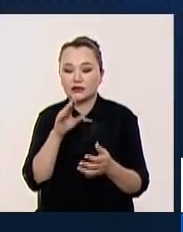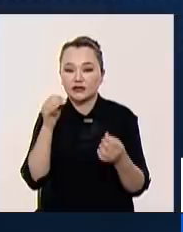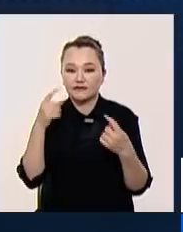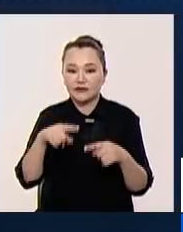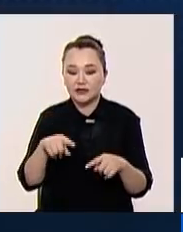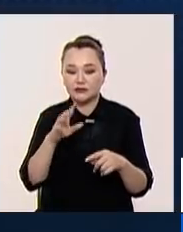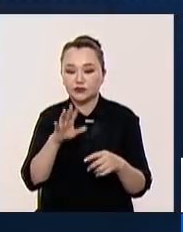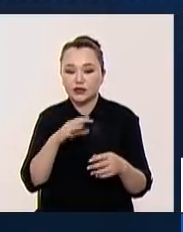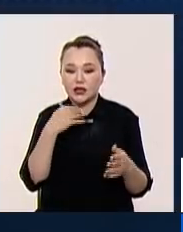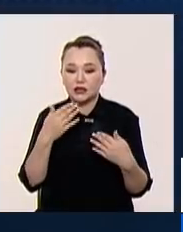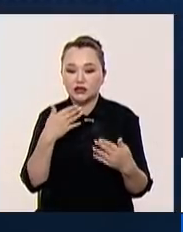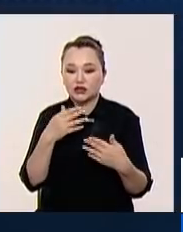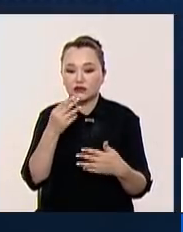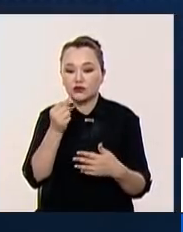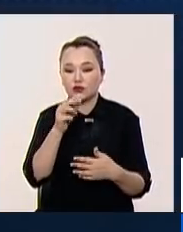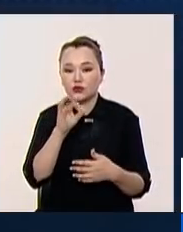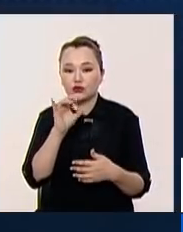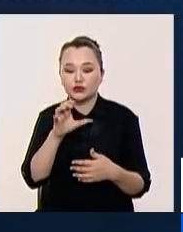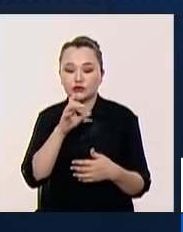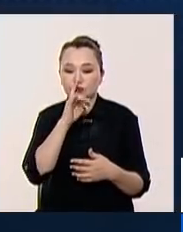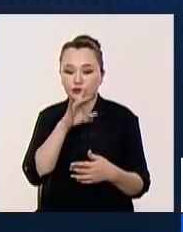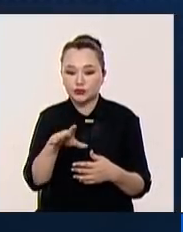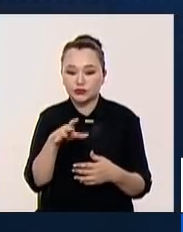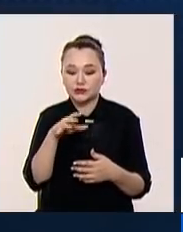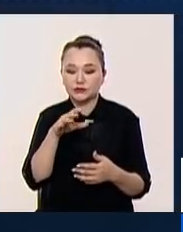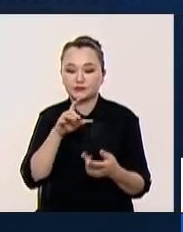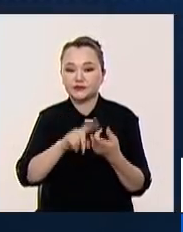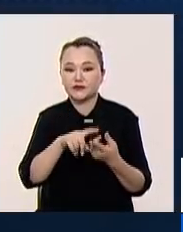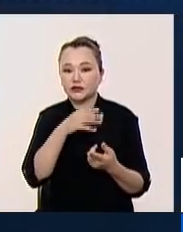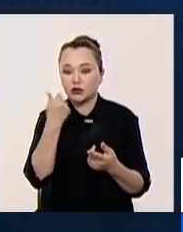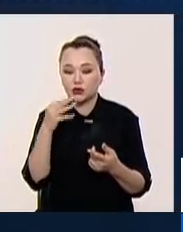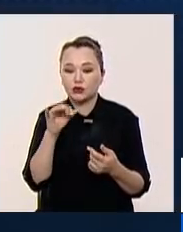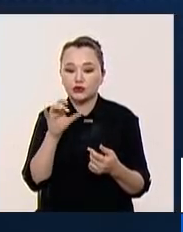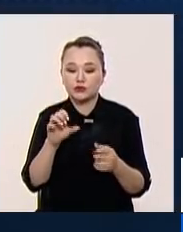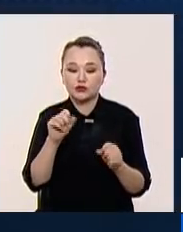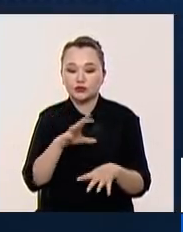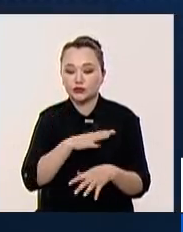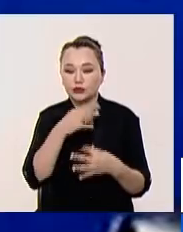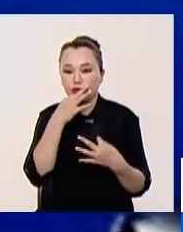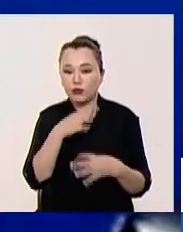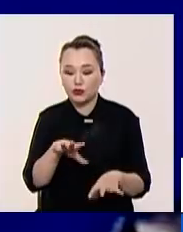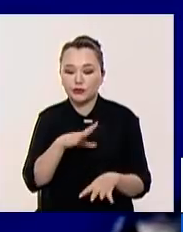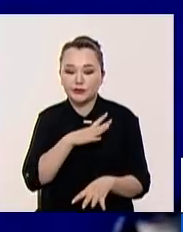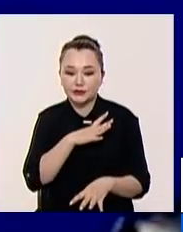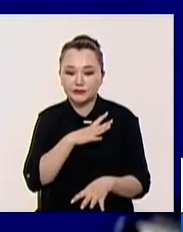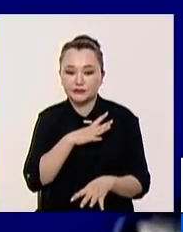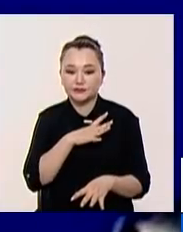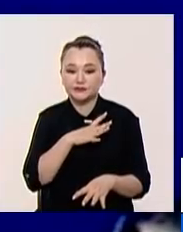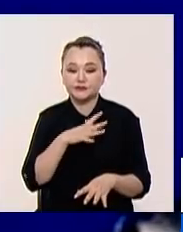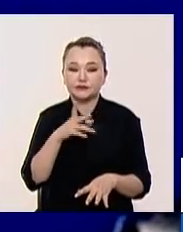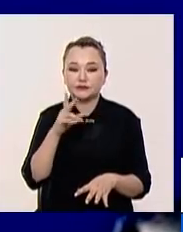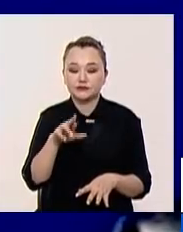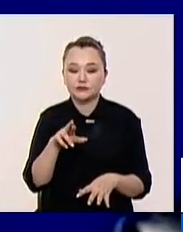и никакого отношения к валютному курсу она по большому счету не имеет. Курс может быть при этом какой угодно.